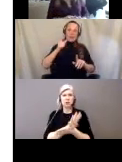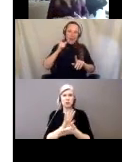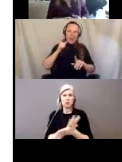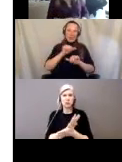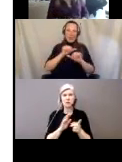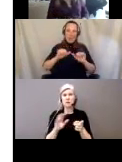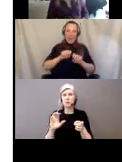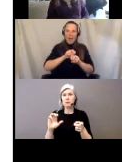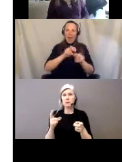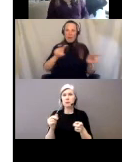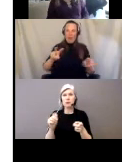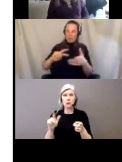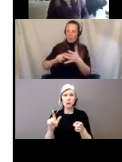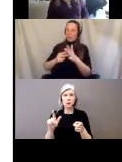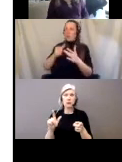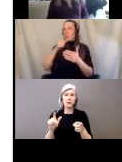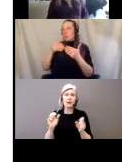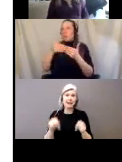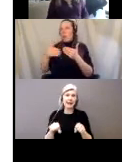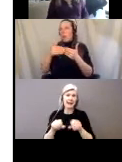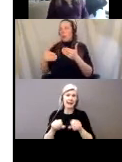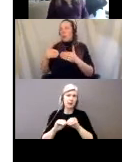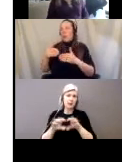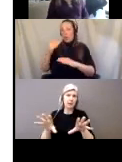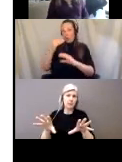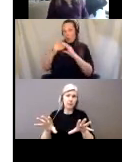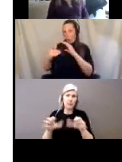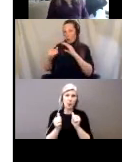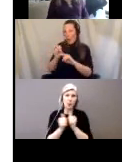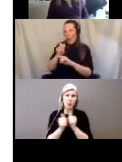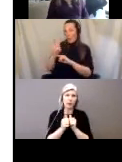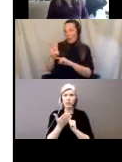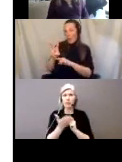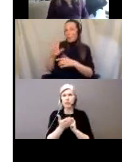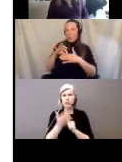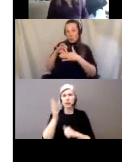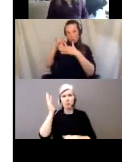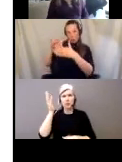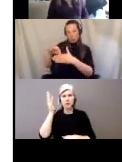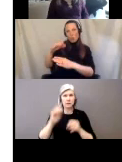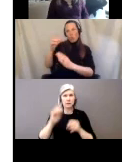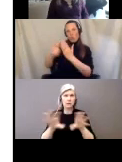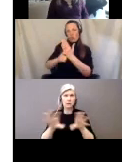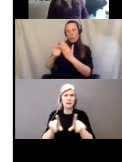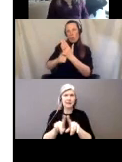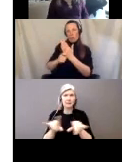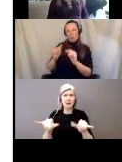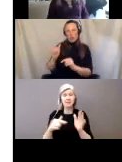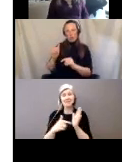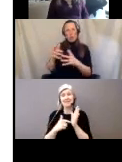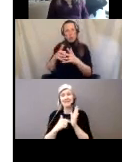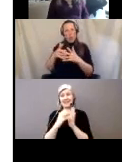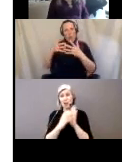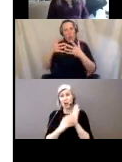Nous pourrons le partager dans le courriel car il s'agit d'un document de très gros